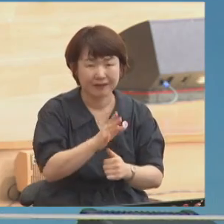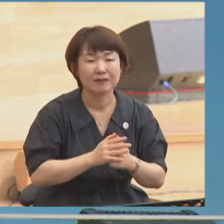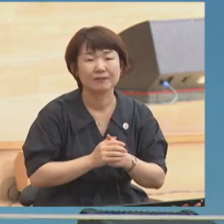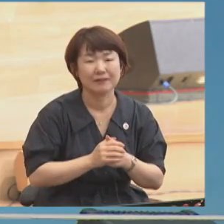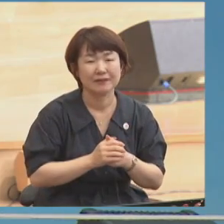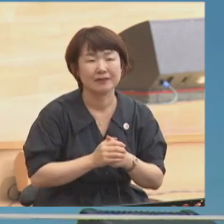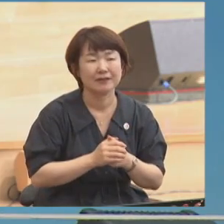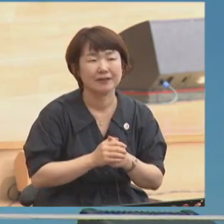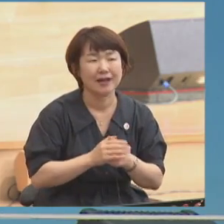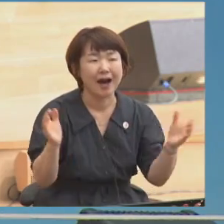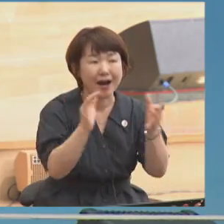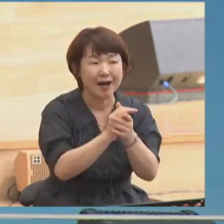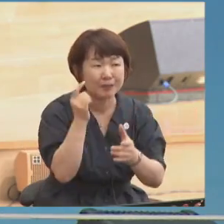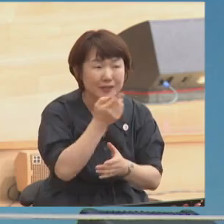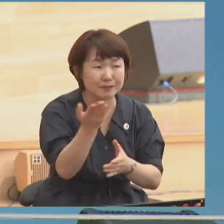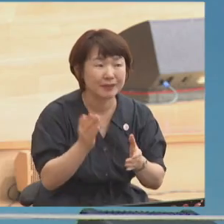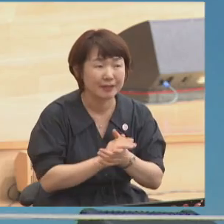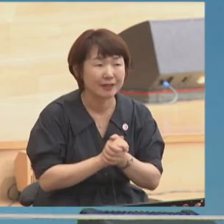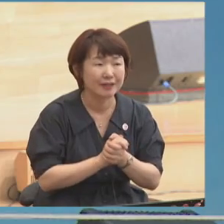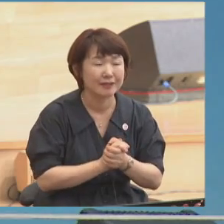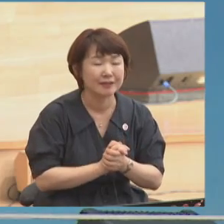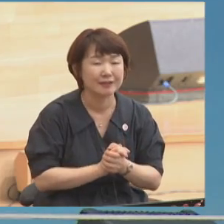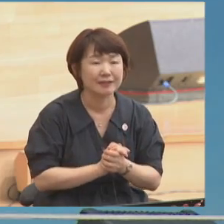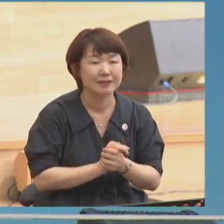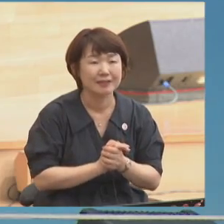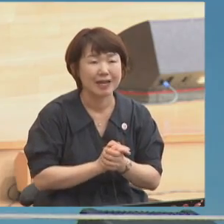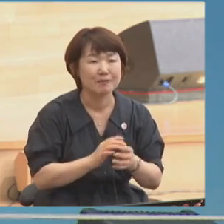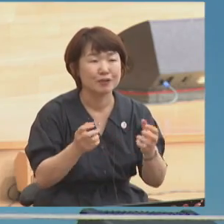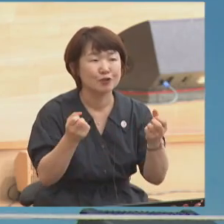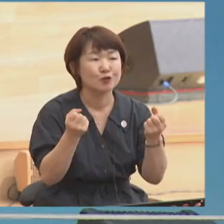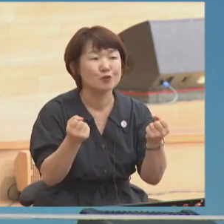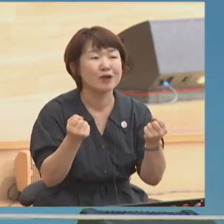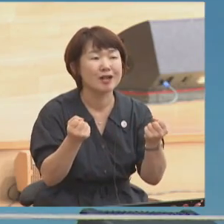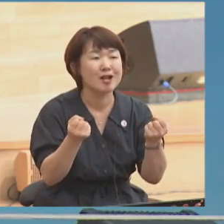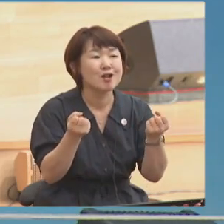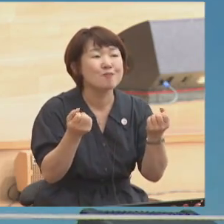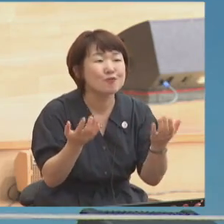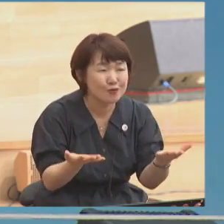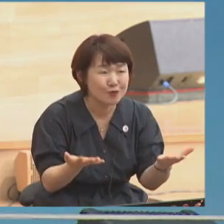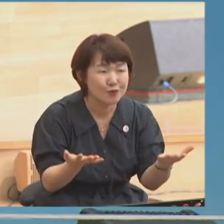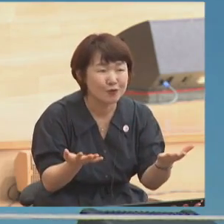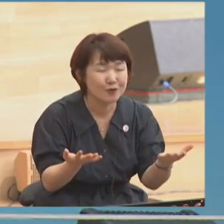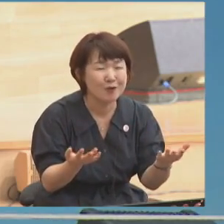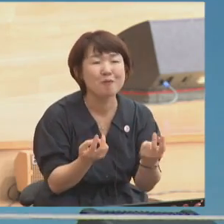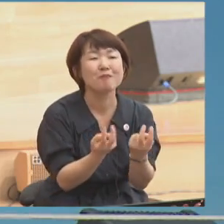믿습니다. 아멘. 아멘이십니까? 아멘. 자, 그러면 주먹을 풀려면